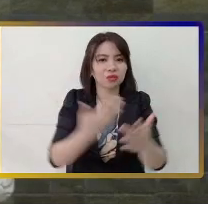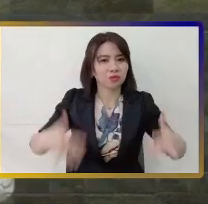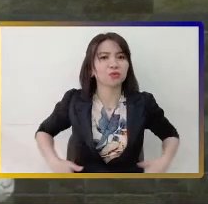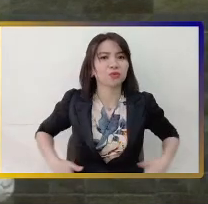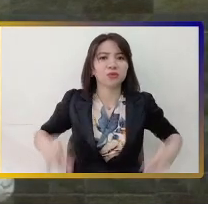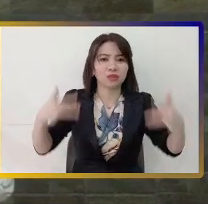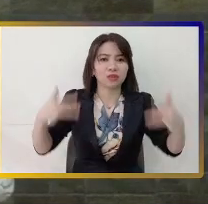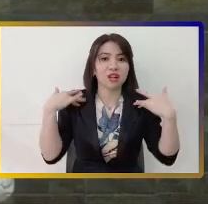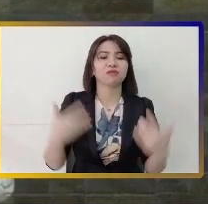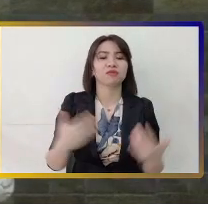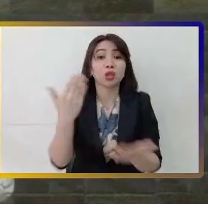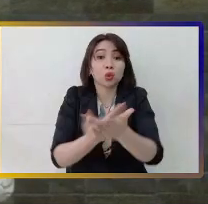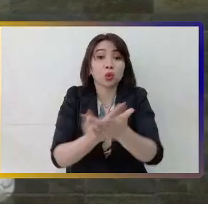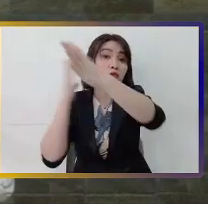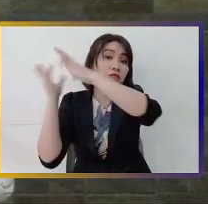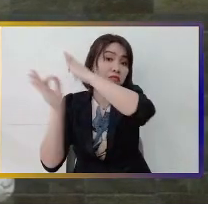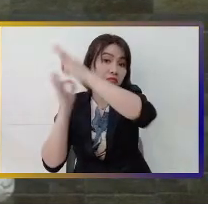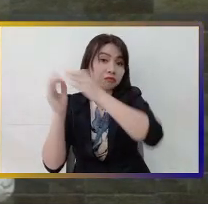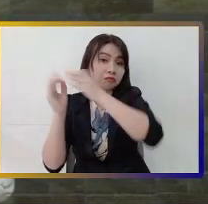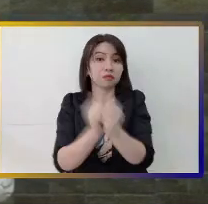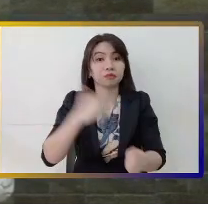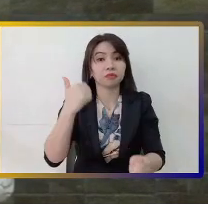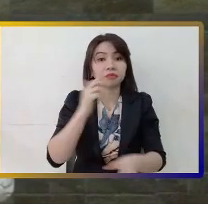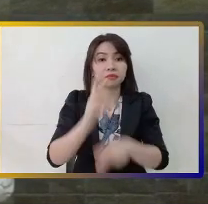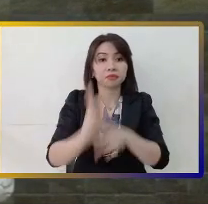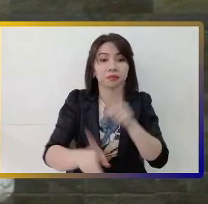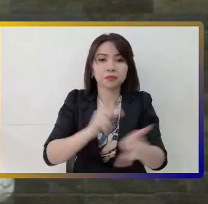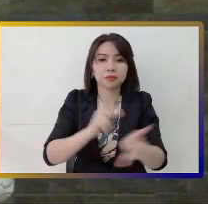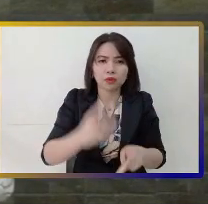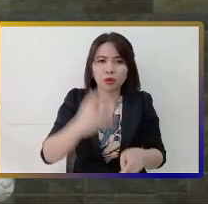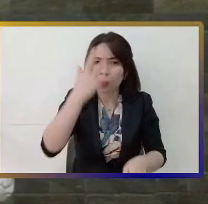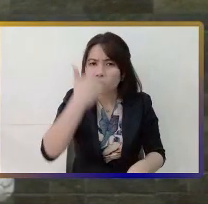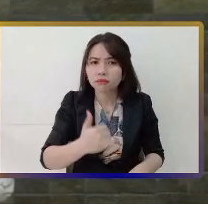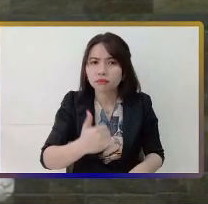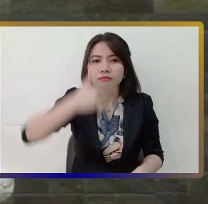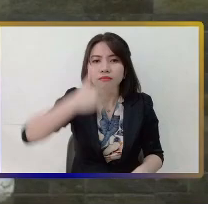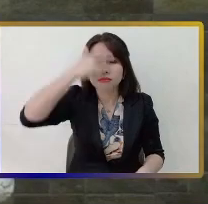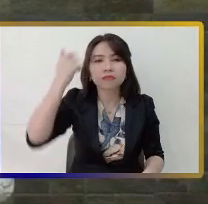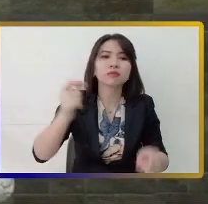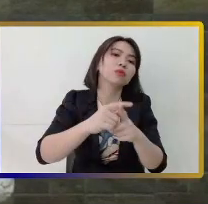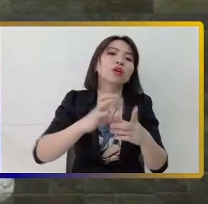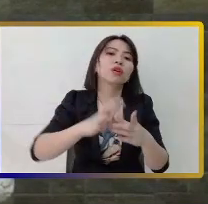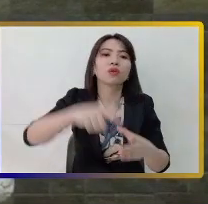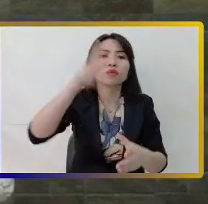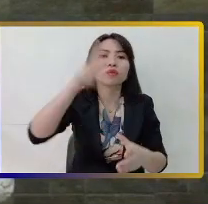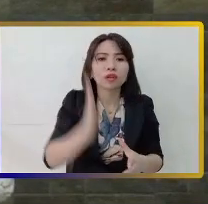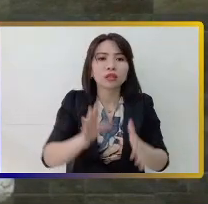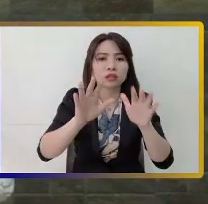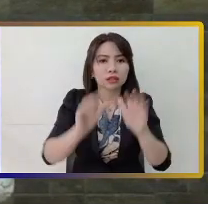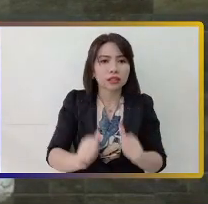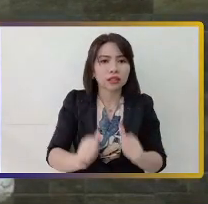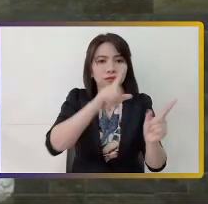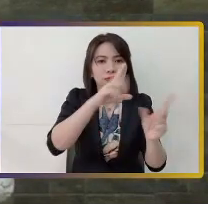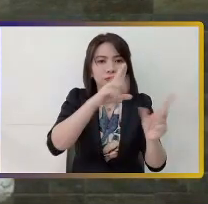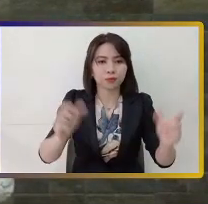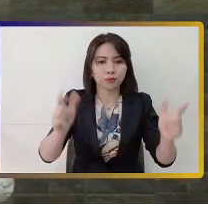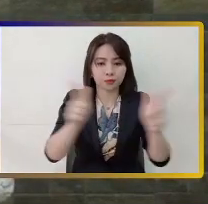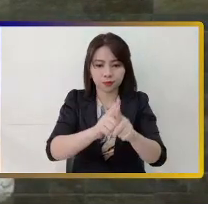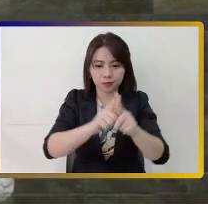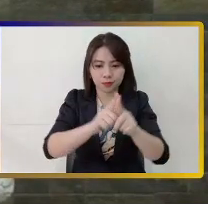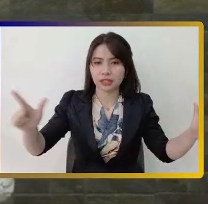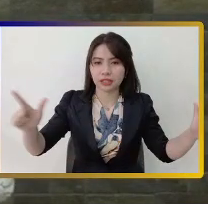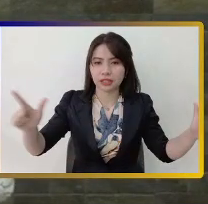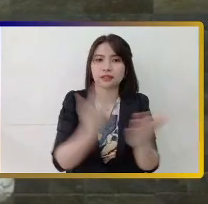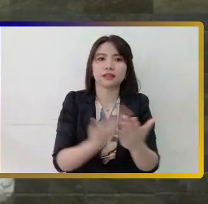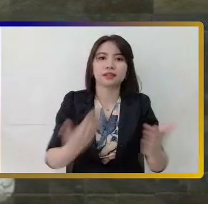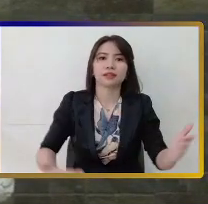pakikisama. Why? Because the Word of God can do great things in your